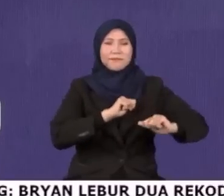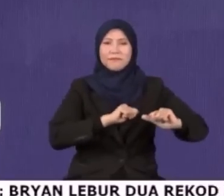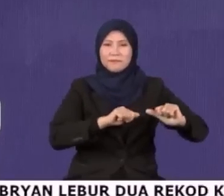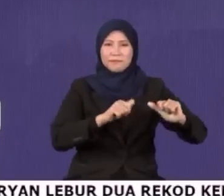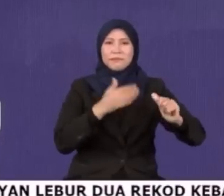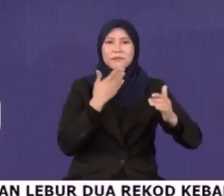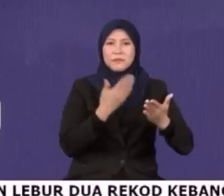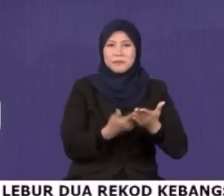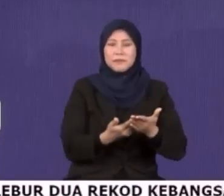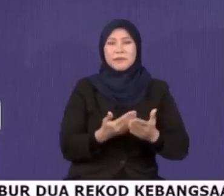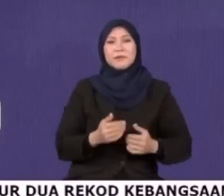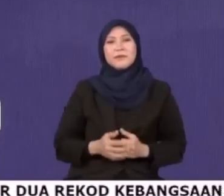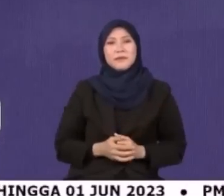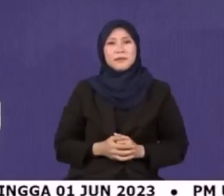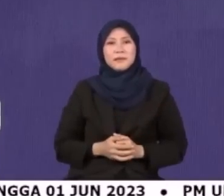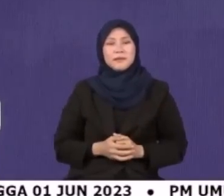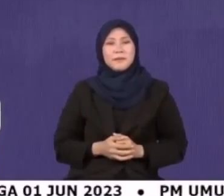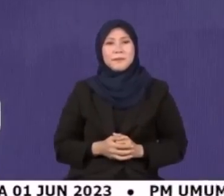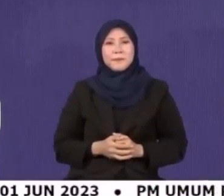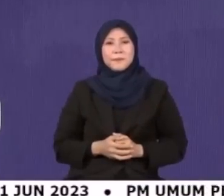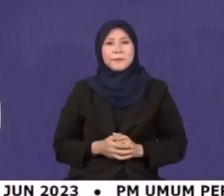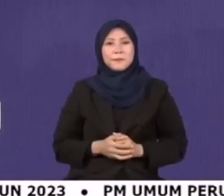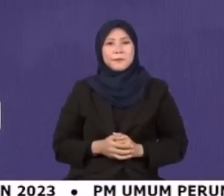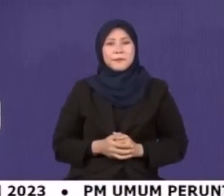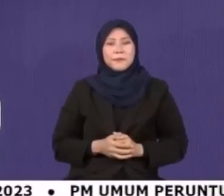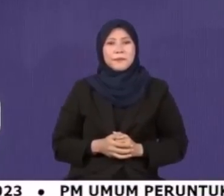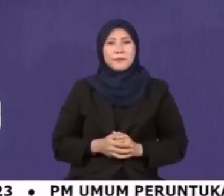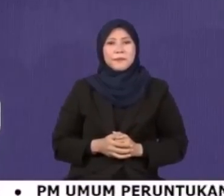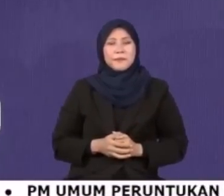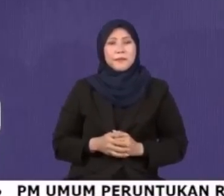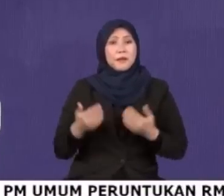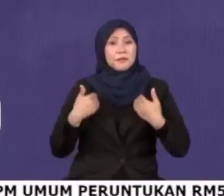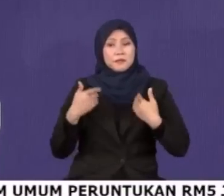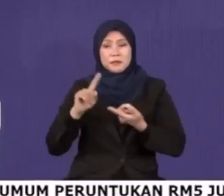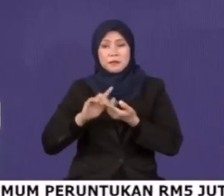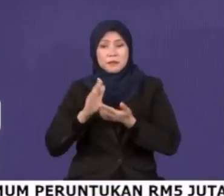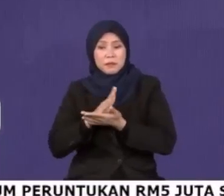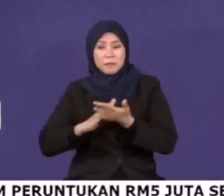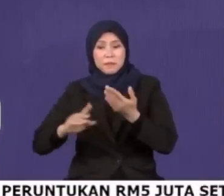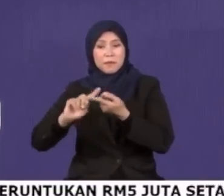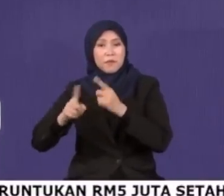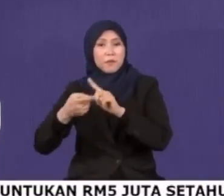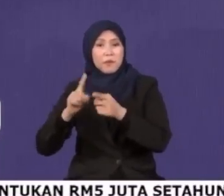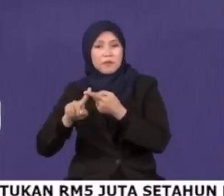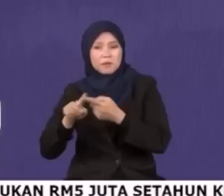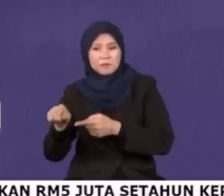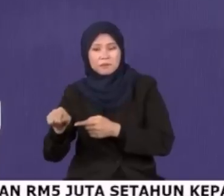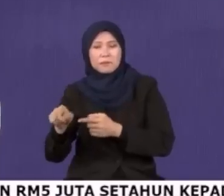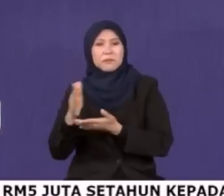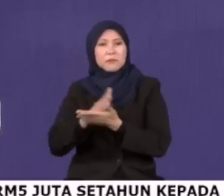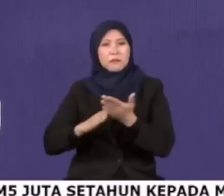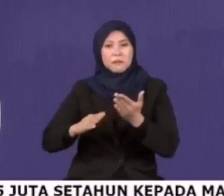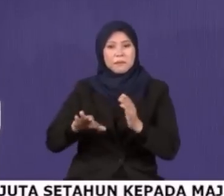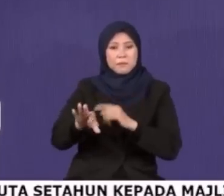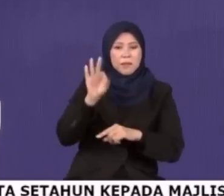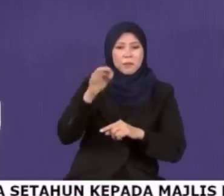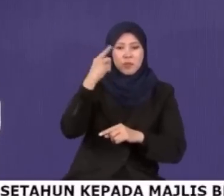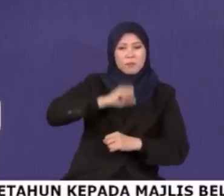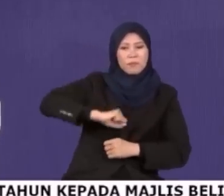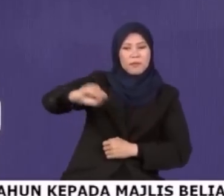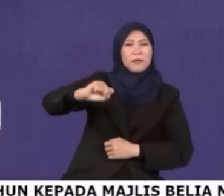maknanya di kalangan rata-rata kita yang tidak bersama atau memilih untuk menentang